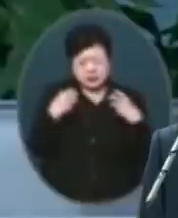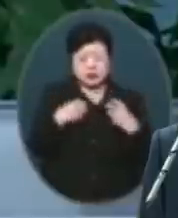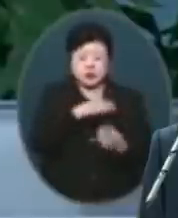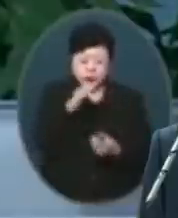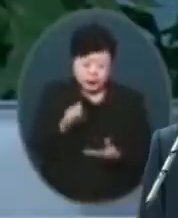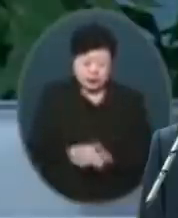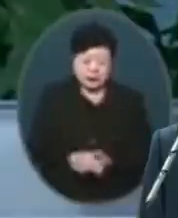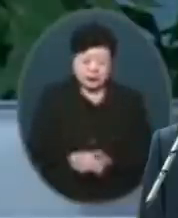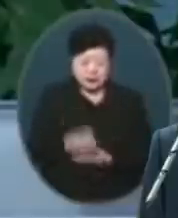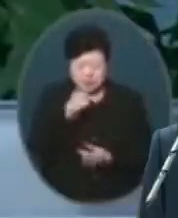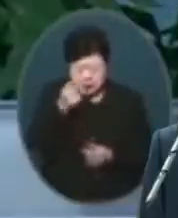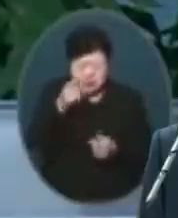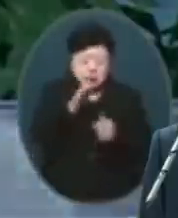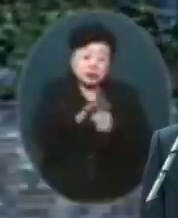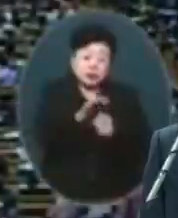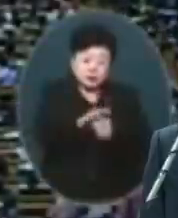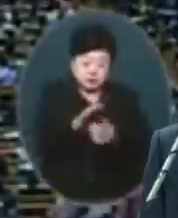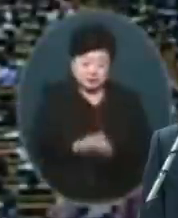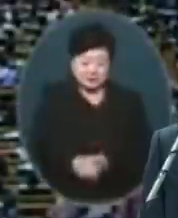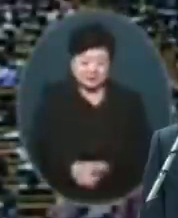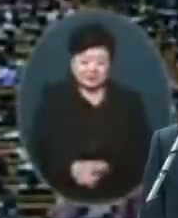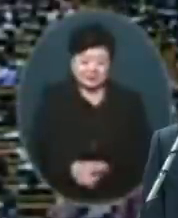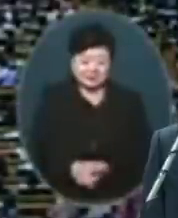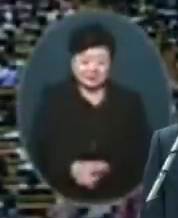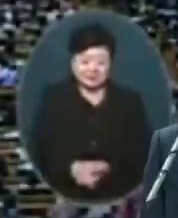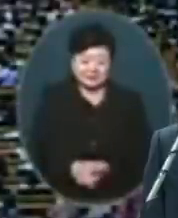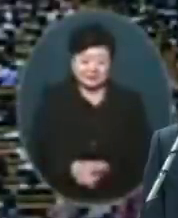우리를 지키실 것입니다.